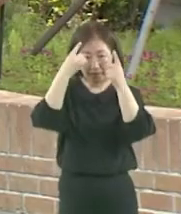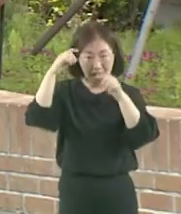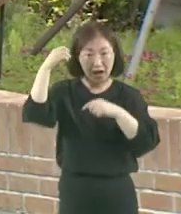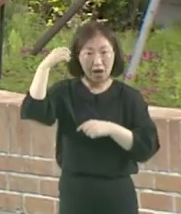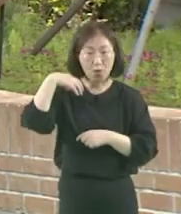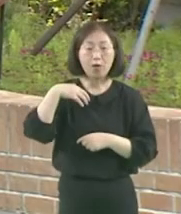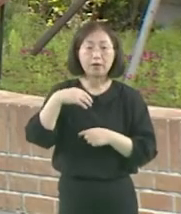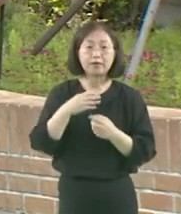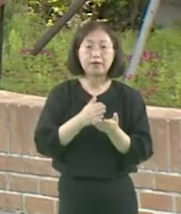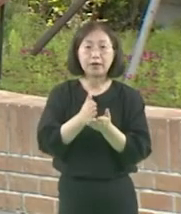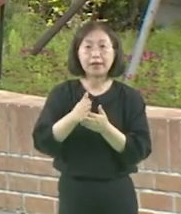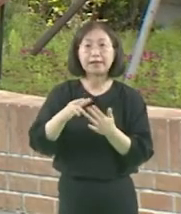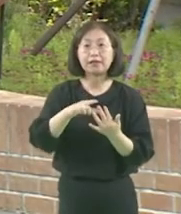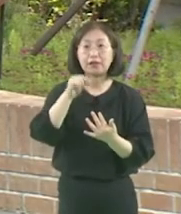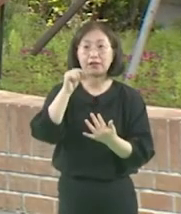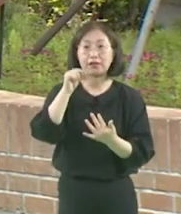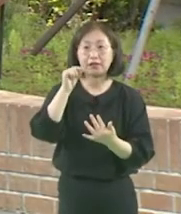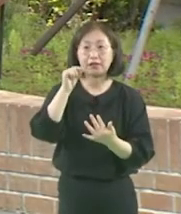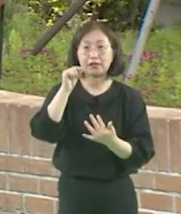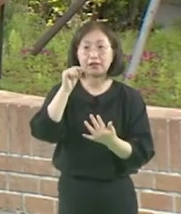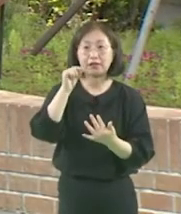인재를 배출 합니다